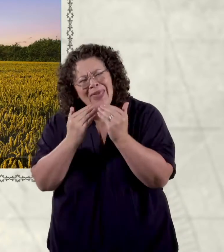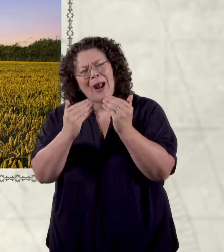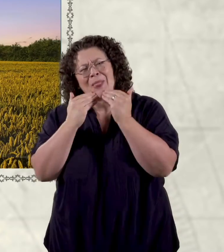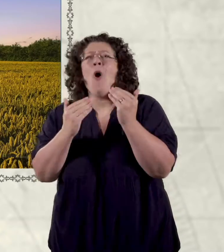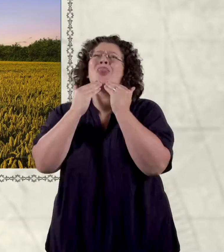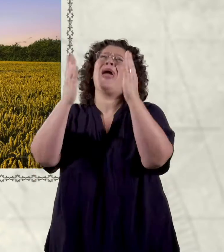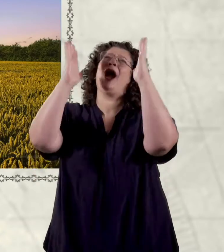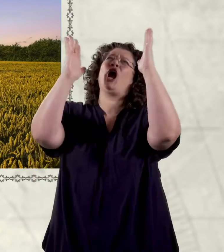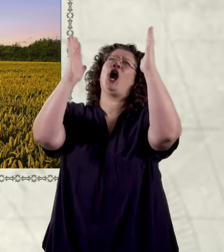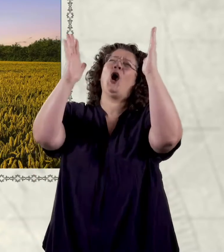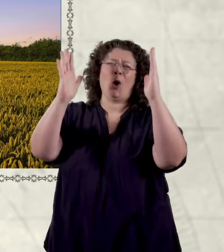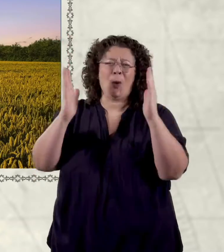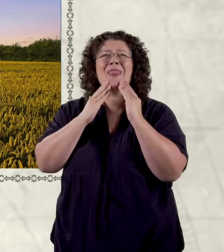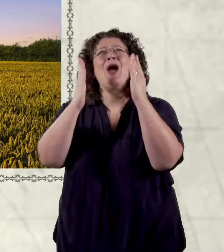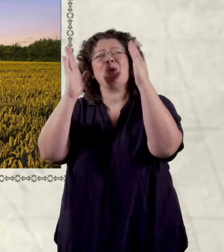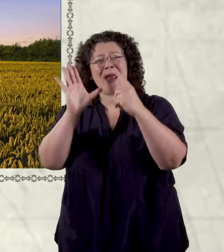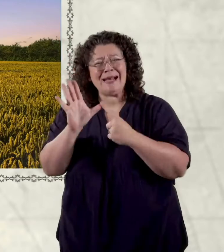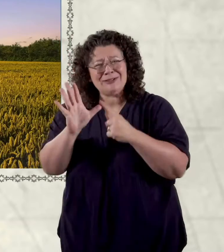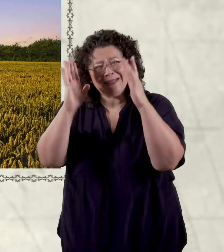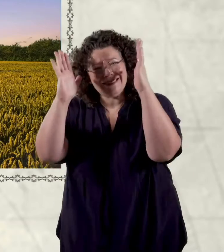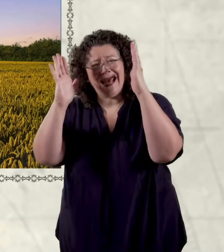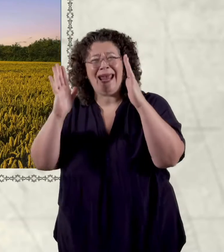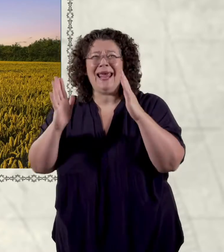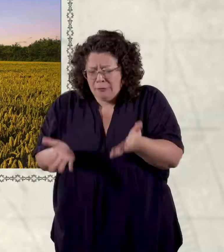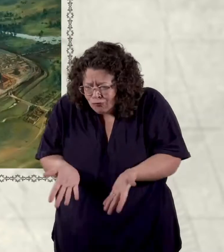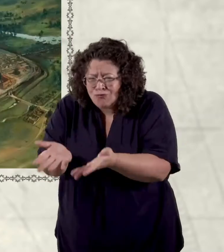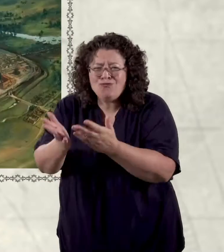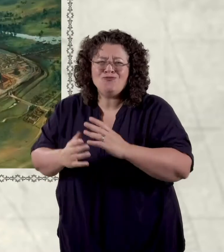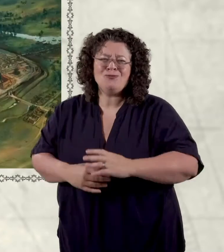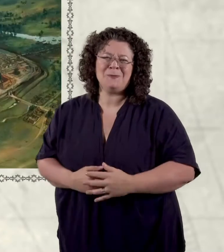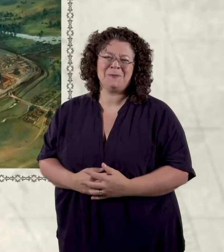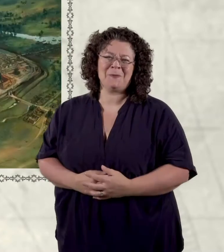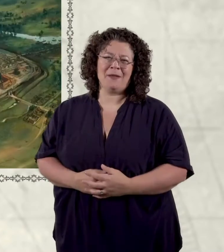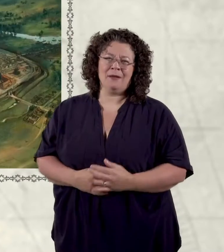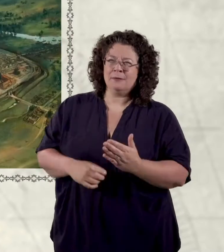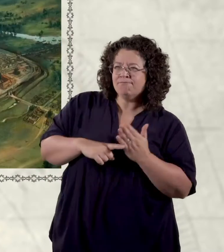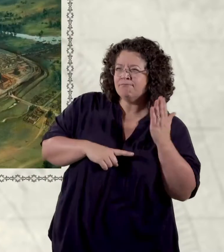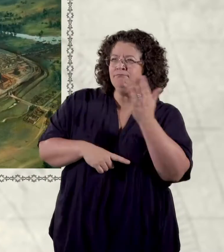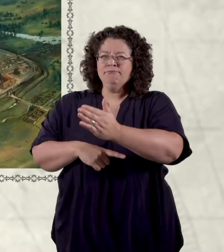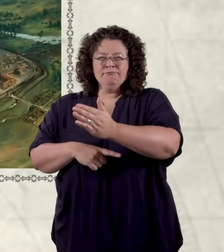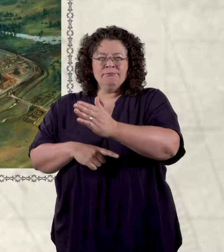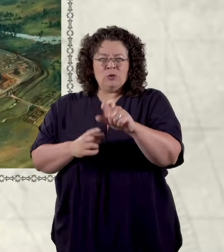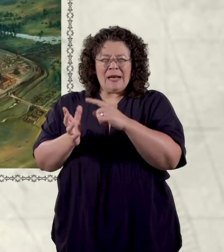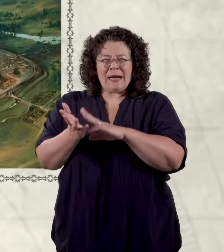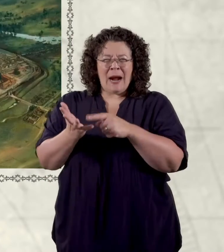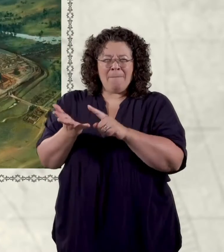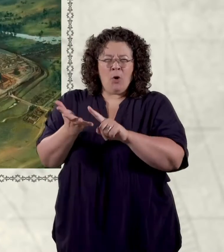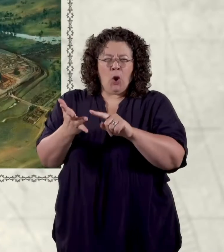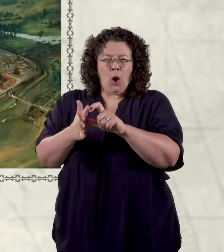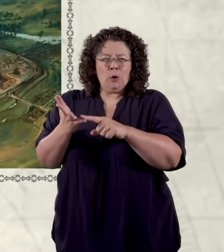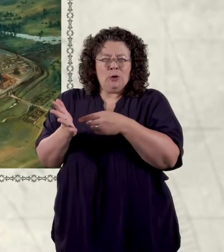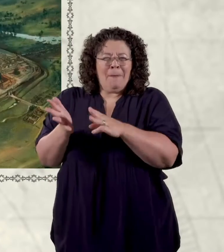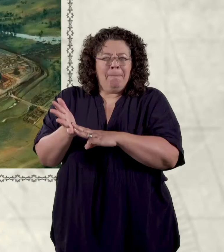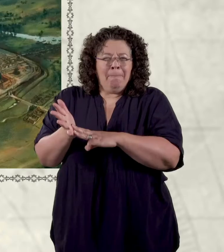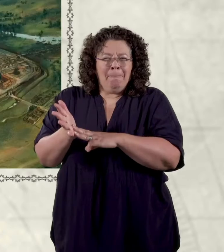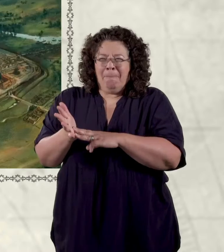drysau. Helen, ffwrdd â ti. I ffwrdd â ni i camol o